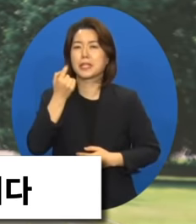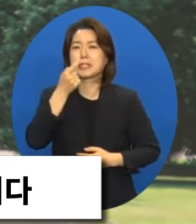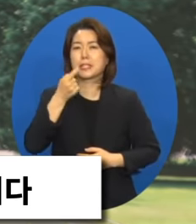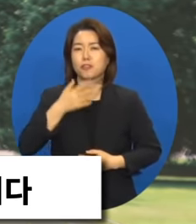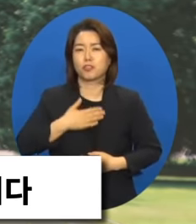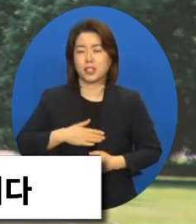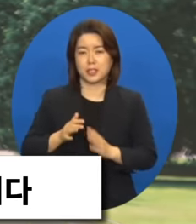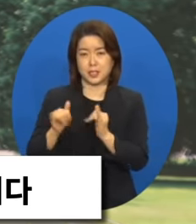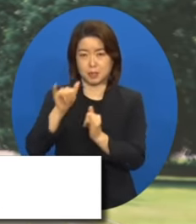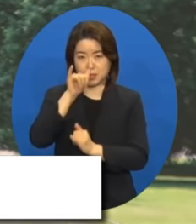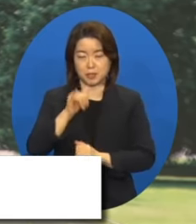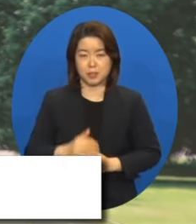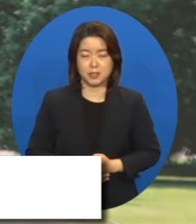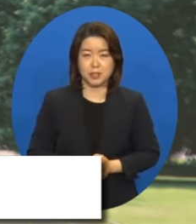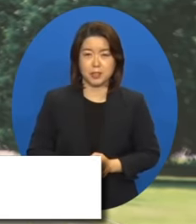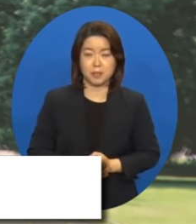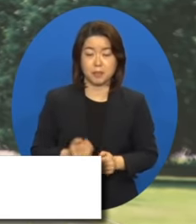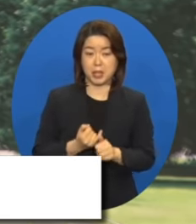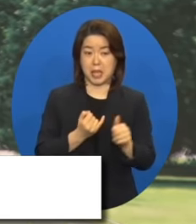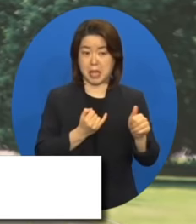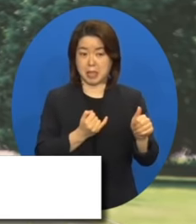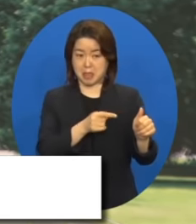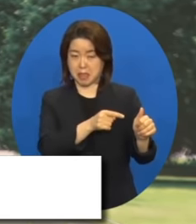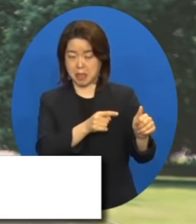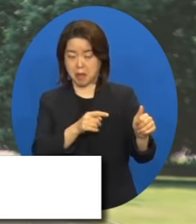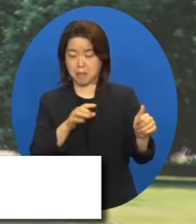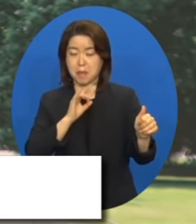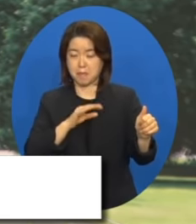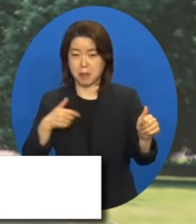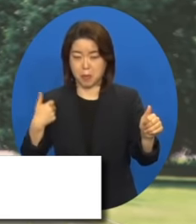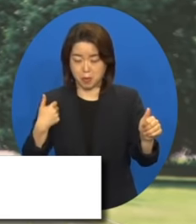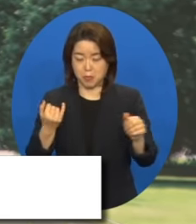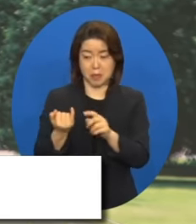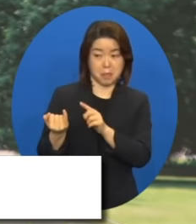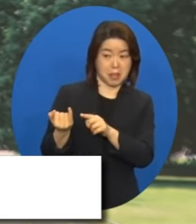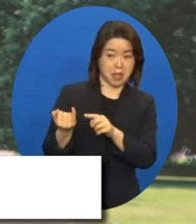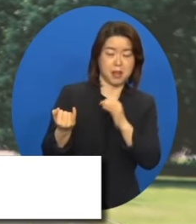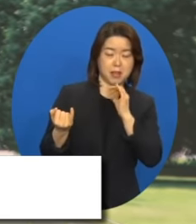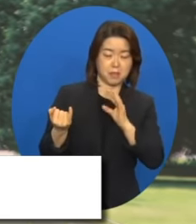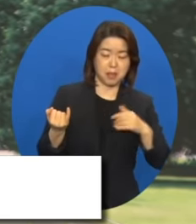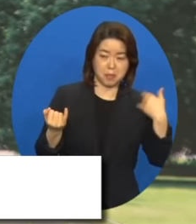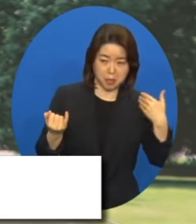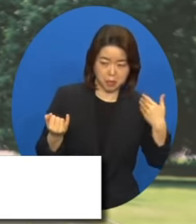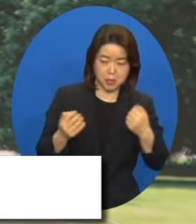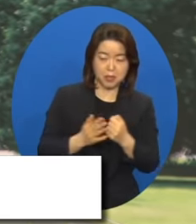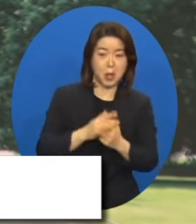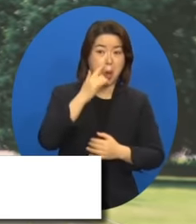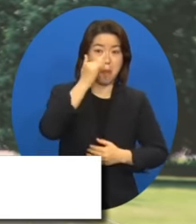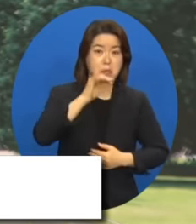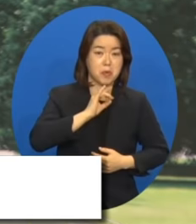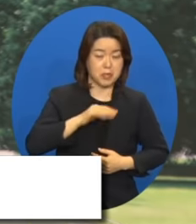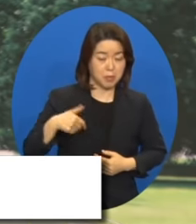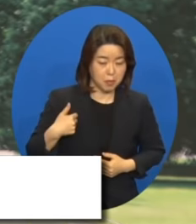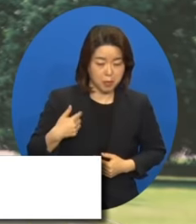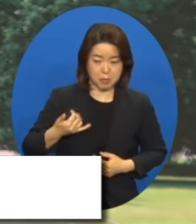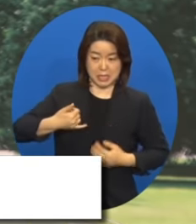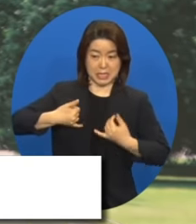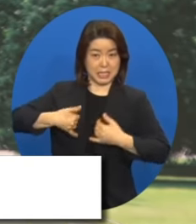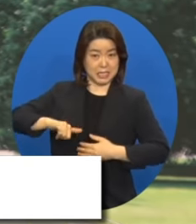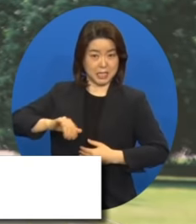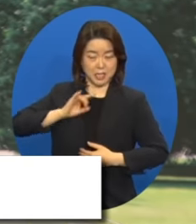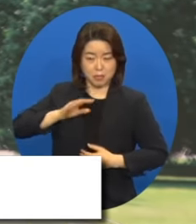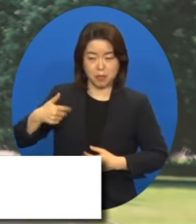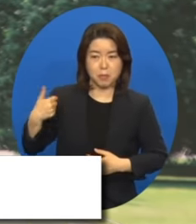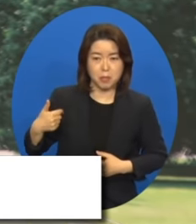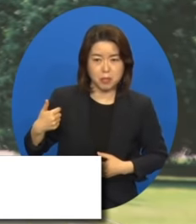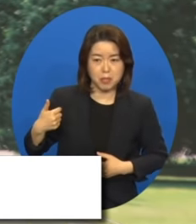사람들이 있습니다. 남편만 모르면, 아내만 모르면 부모님만 모르면, 자식들만 모르면 괜찮은